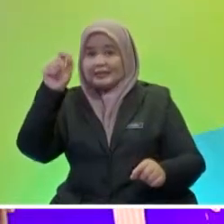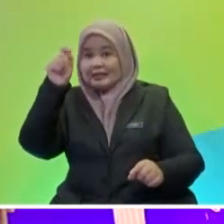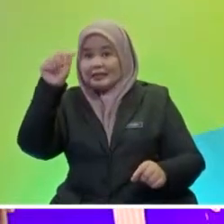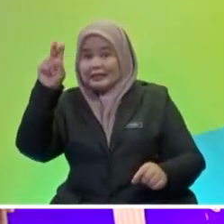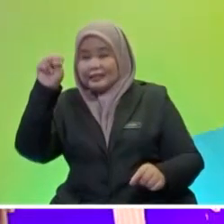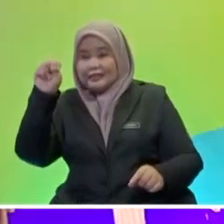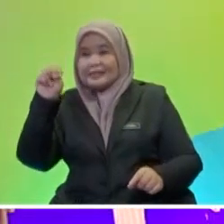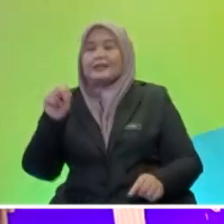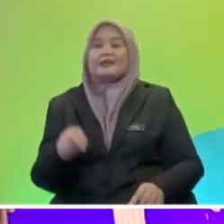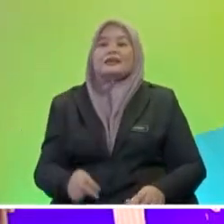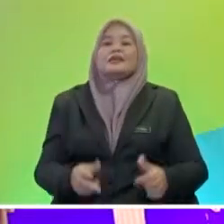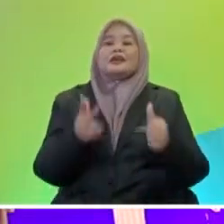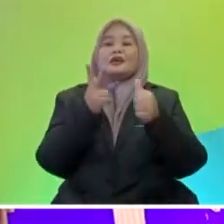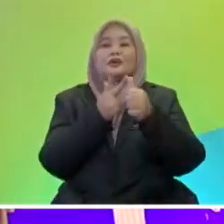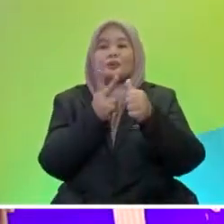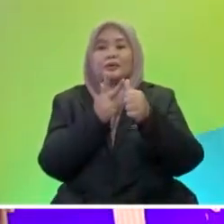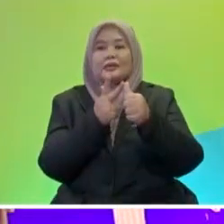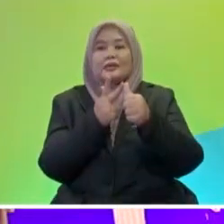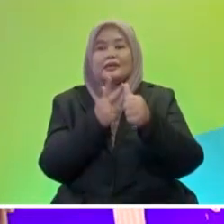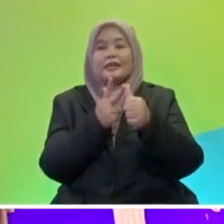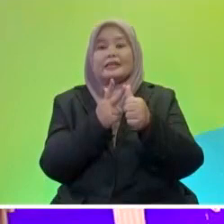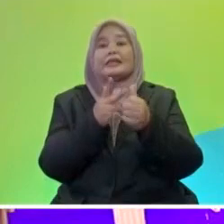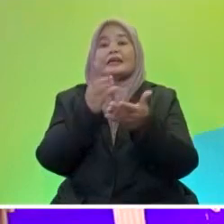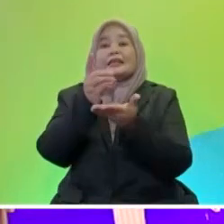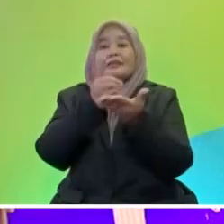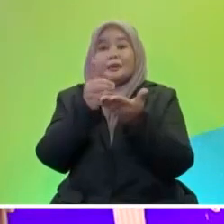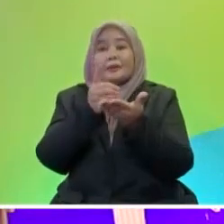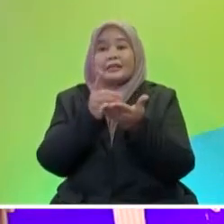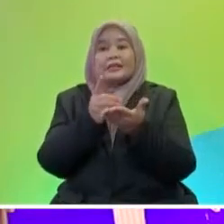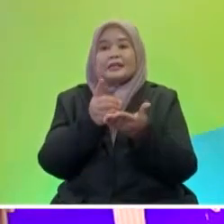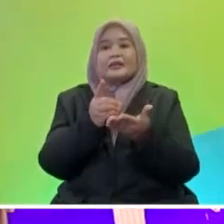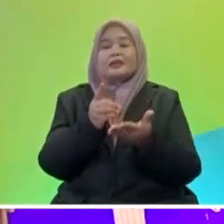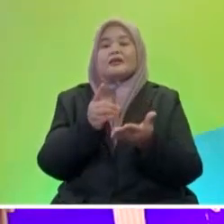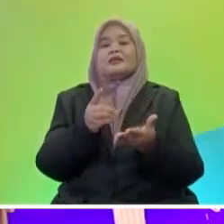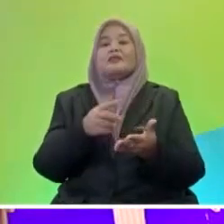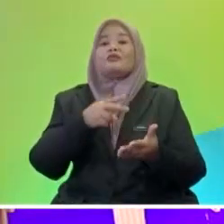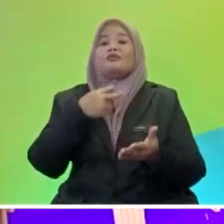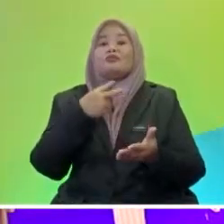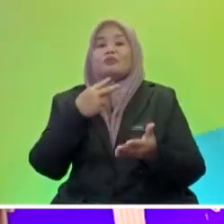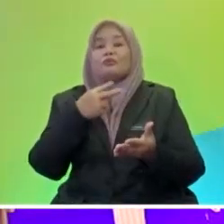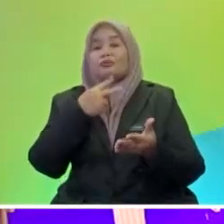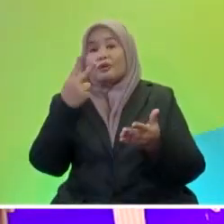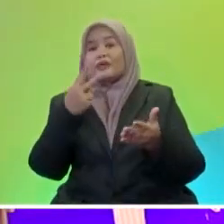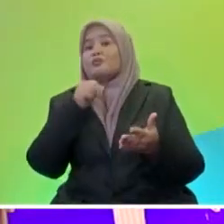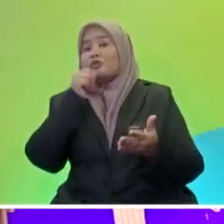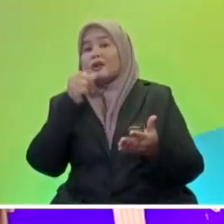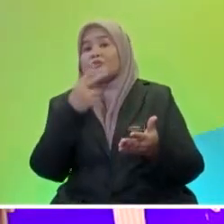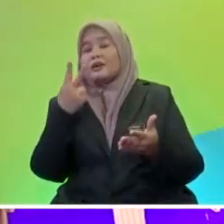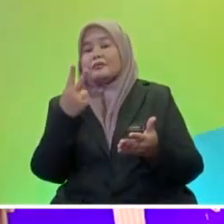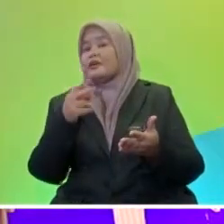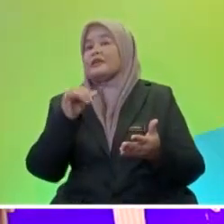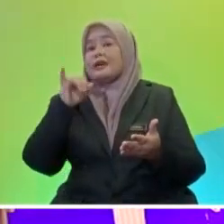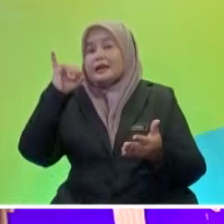Oke perkataan kedua ini diakhiri dengan huruf vokal jadi bukan ini pun huruf vokal i